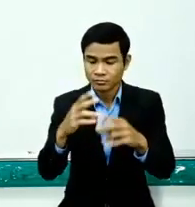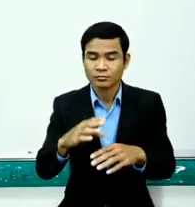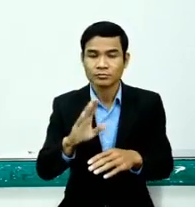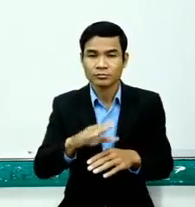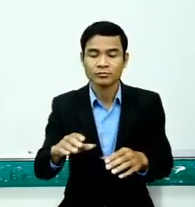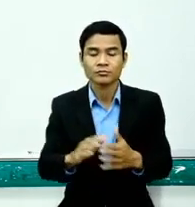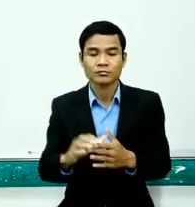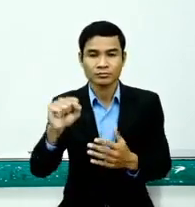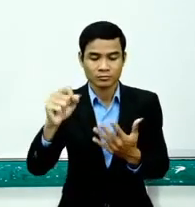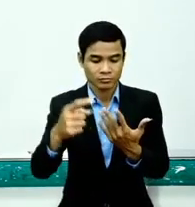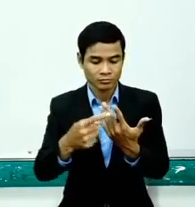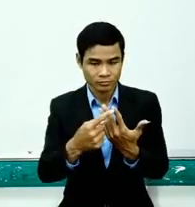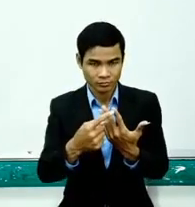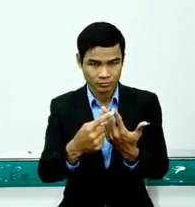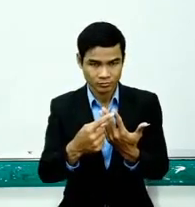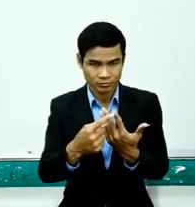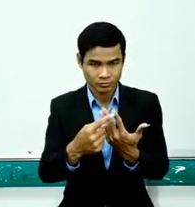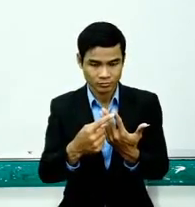ត